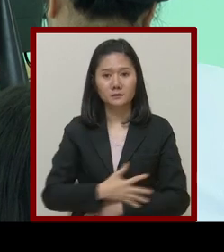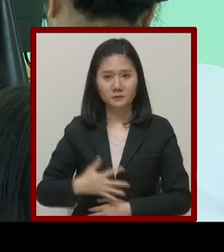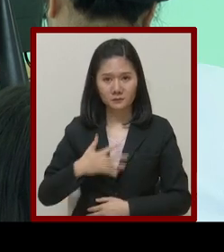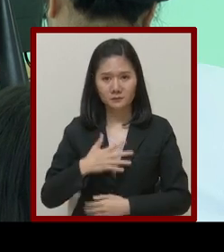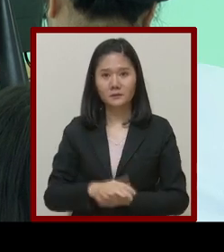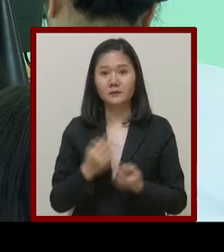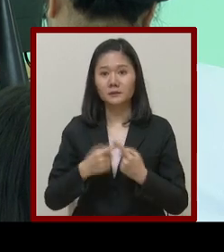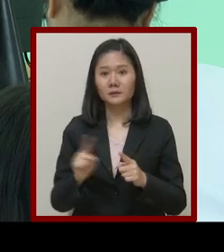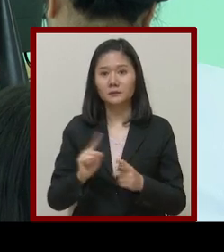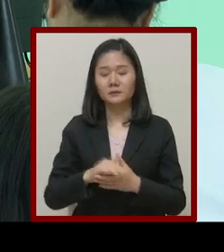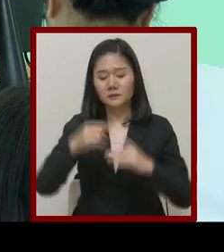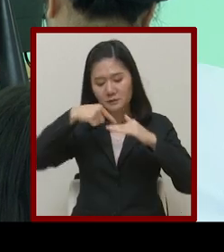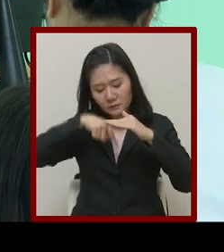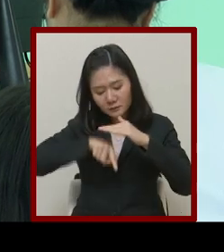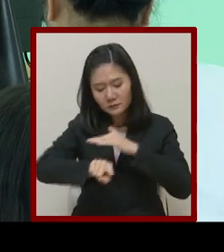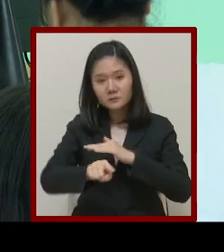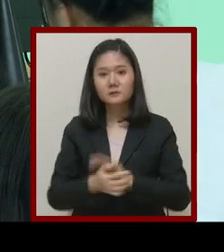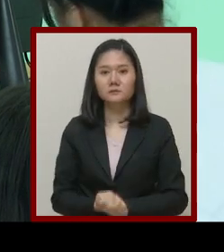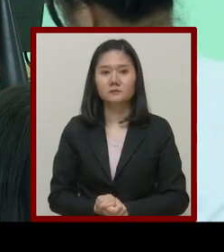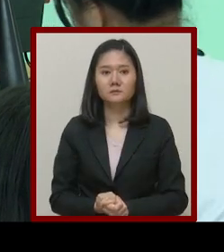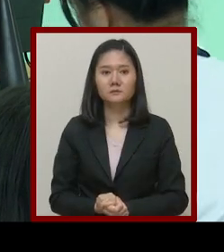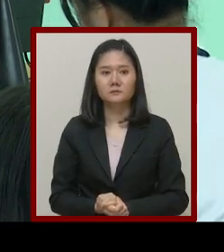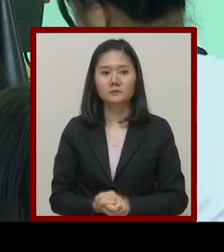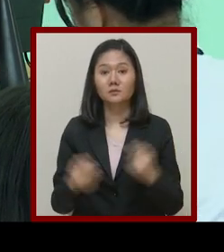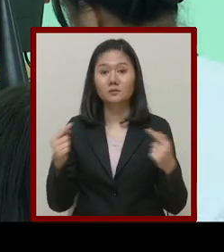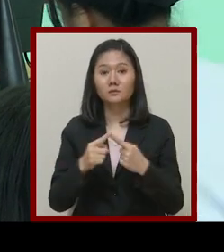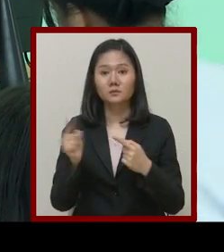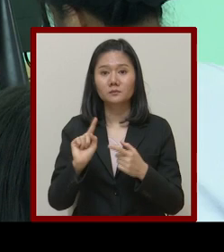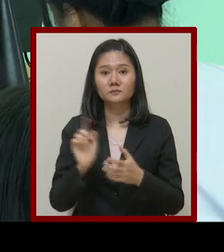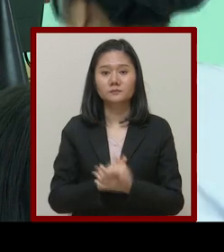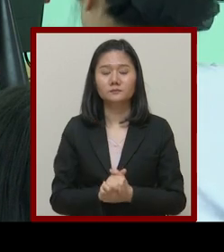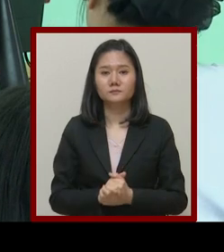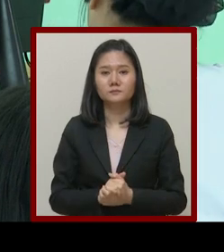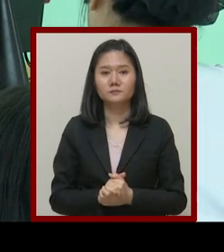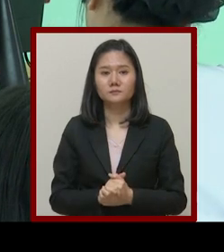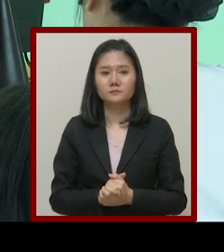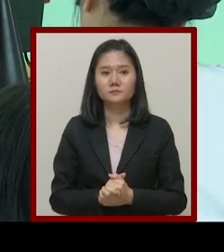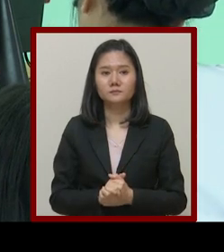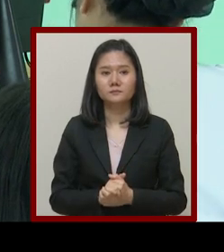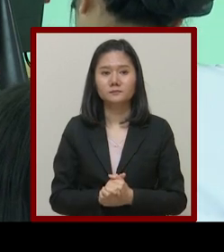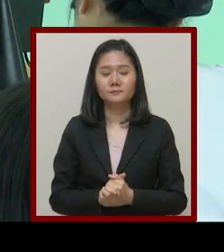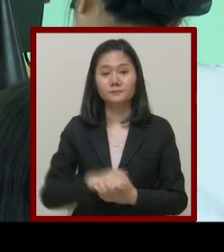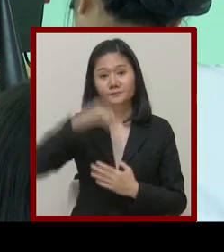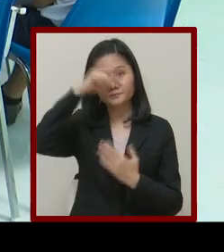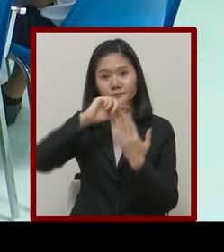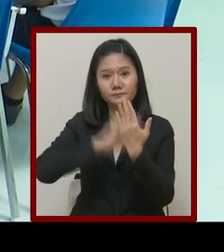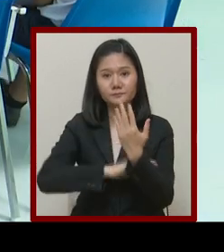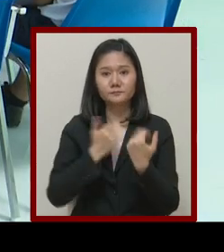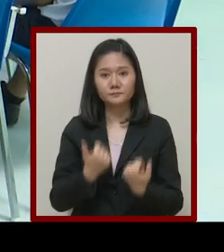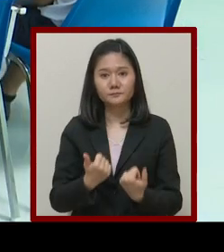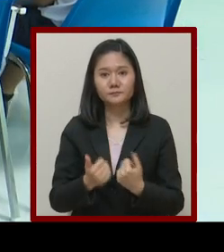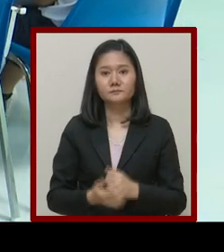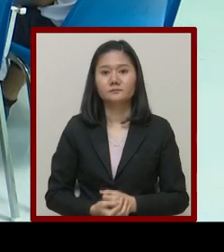คะแต่ก็จะลงลึกไปอีกนะคะก็จะมาดูที่บ้านเราก่อนนะคะ